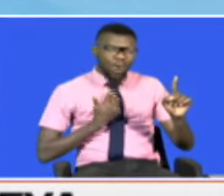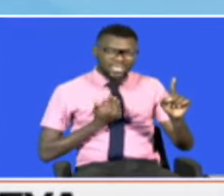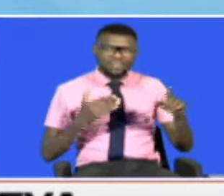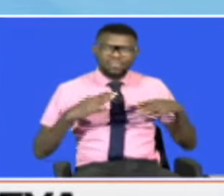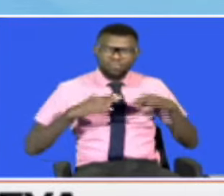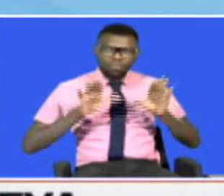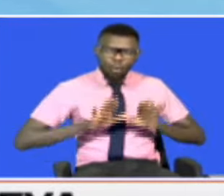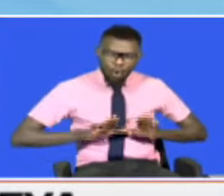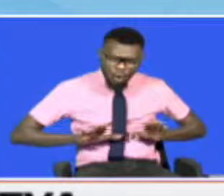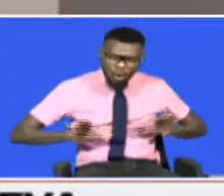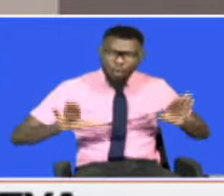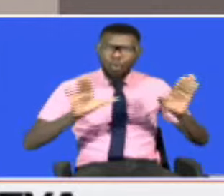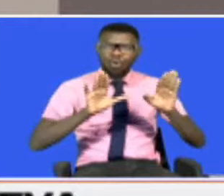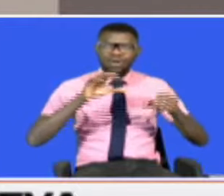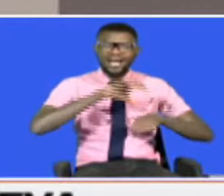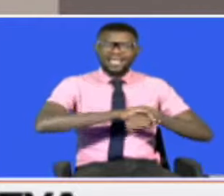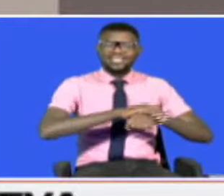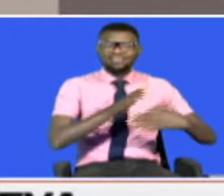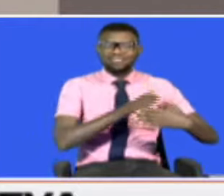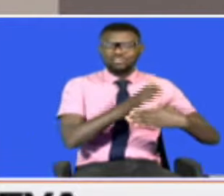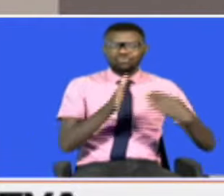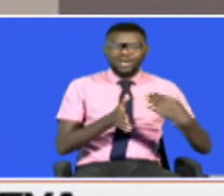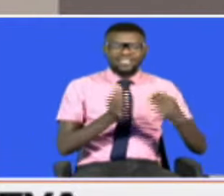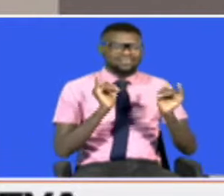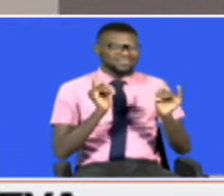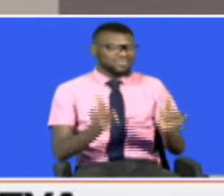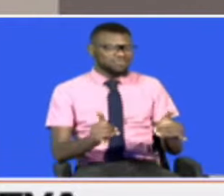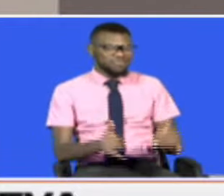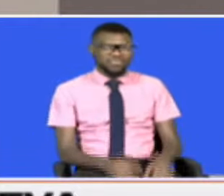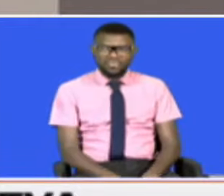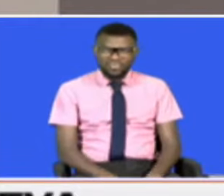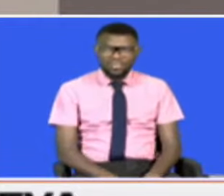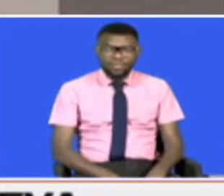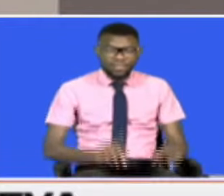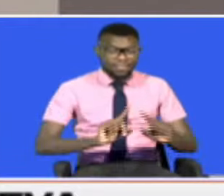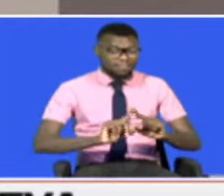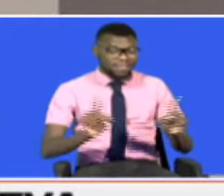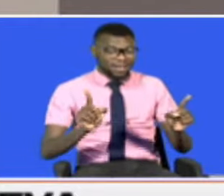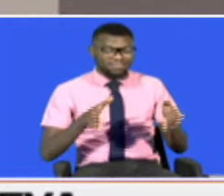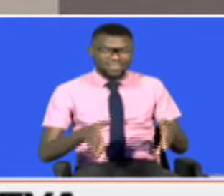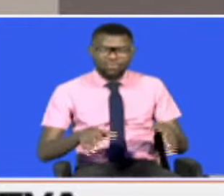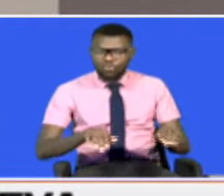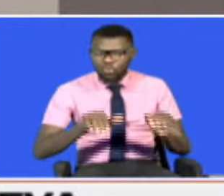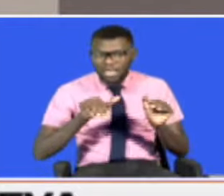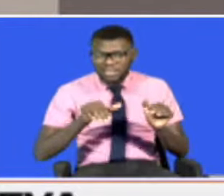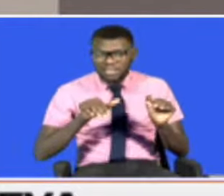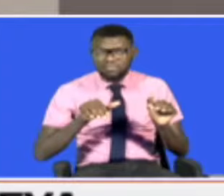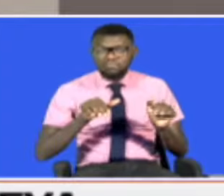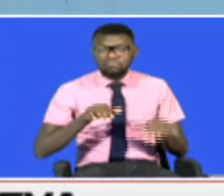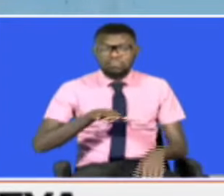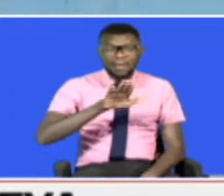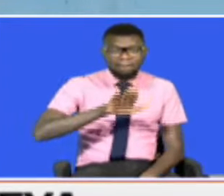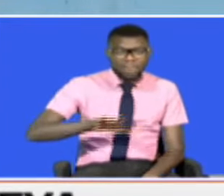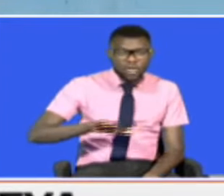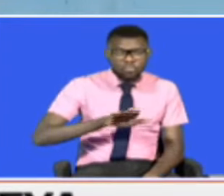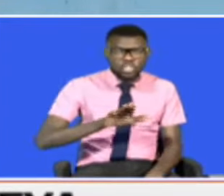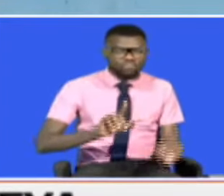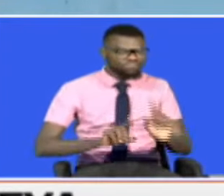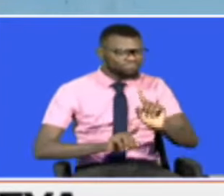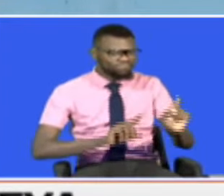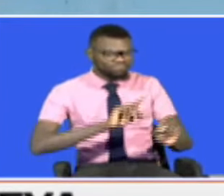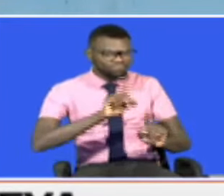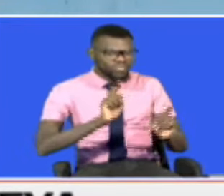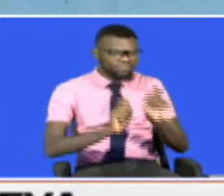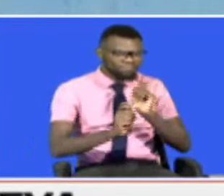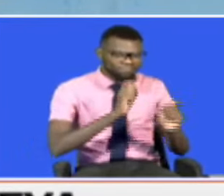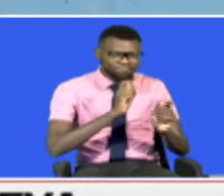kwa wote, yani UHC. Kinachosubiriwa sasa ni kuona iwapo bunge litaridhishwa na uteuzi wake na kumfanya kuwa